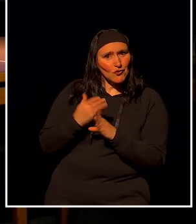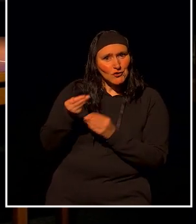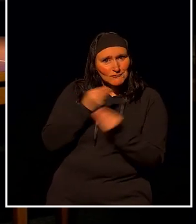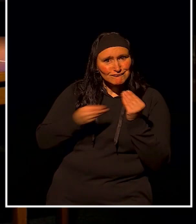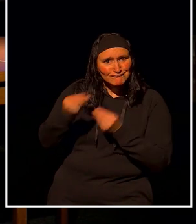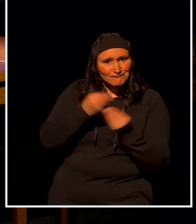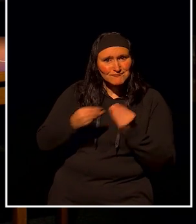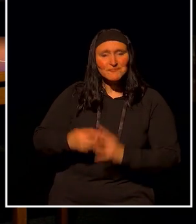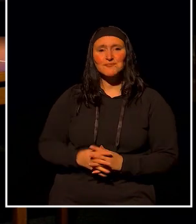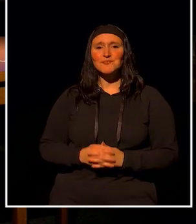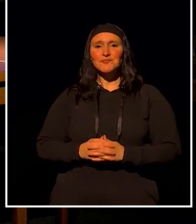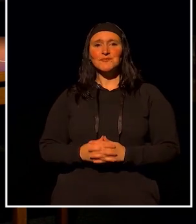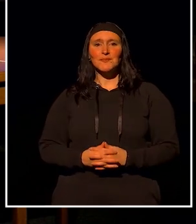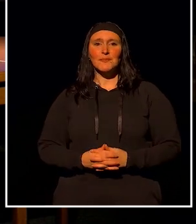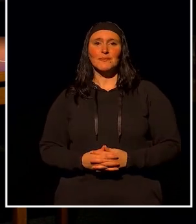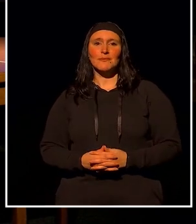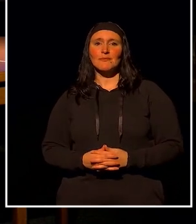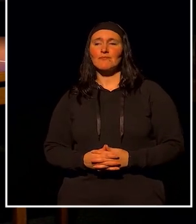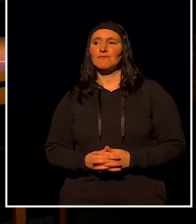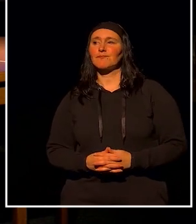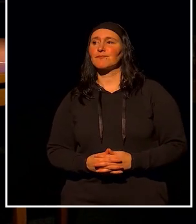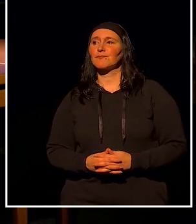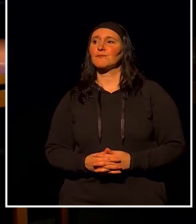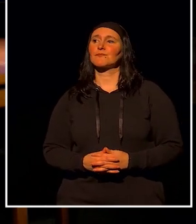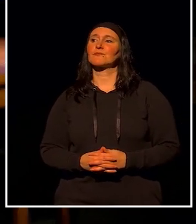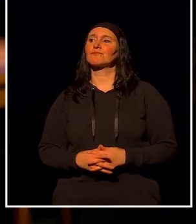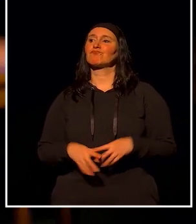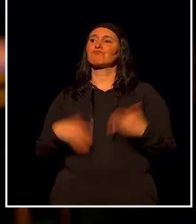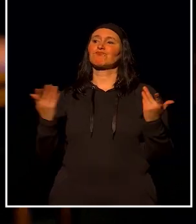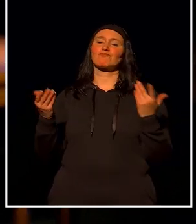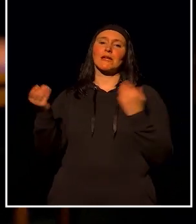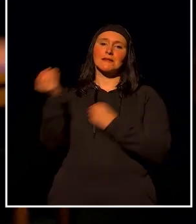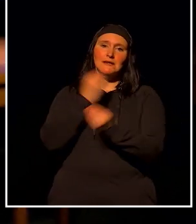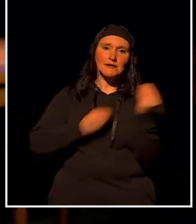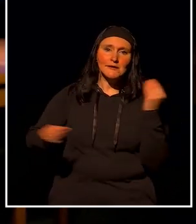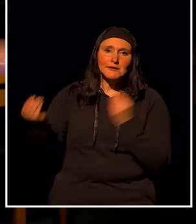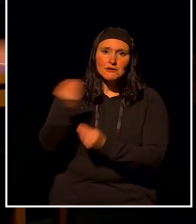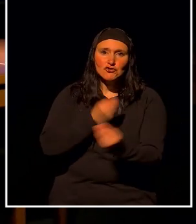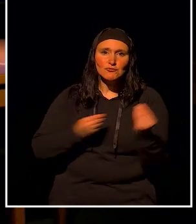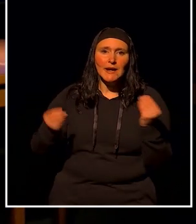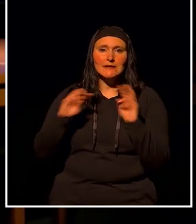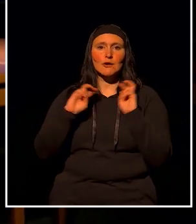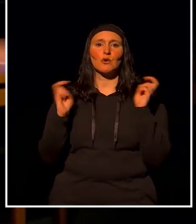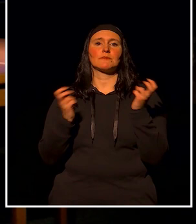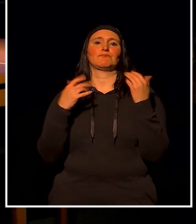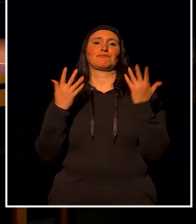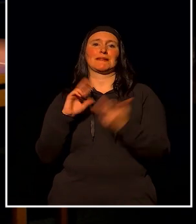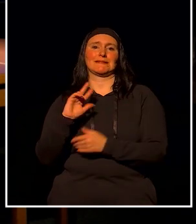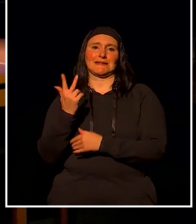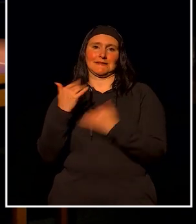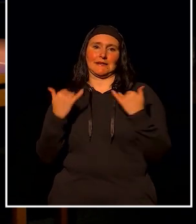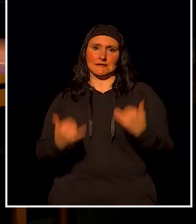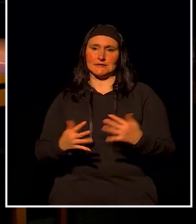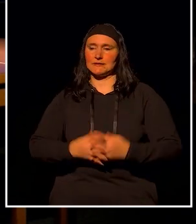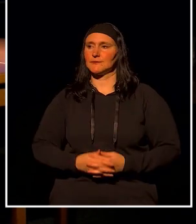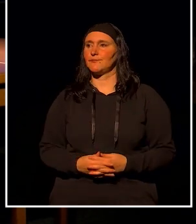Das ist jetzt die dritte Gesprächsrunde. Die steht unter der